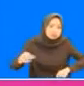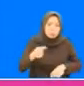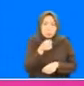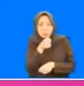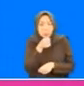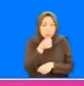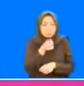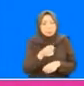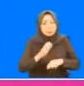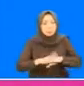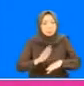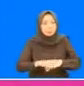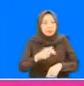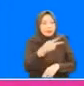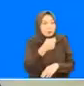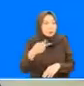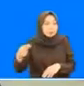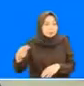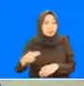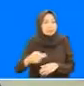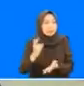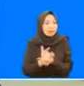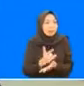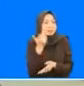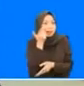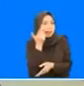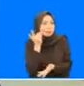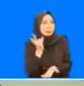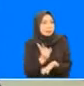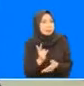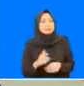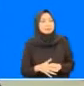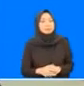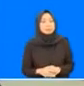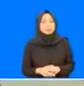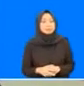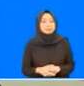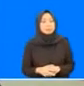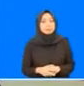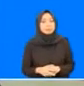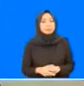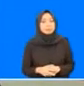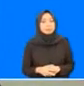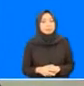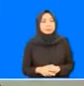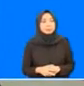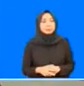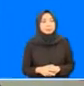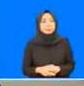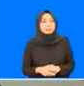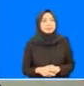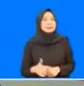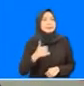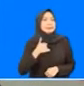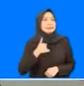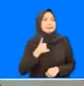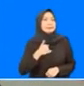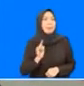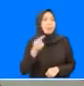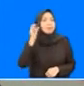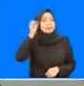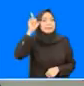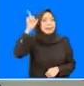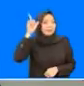melestarikan warisan budaya Indonesia. Selain itu juga, saya semakin sadar